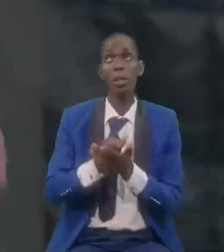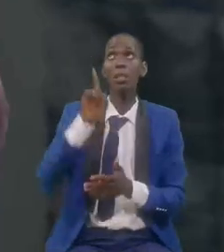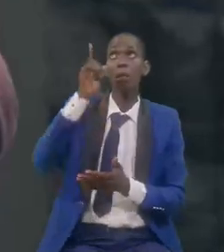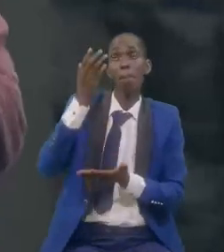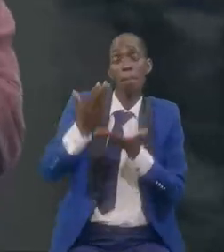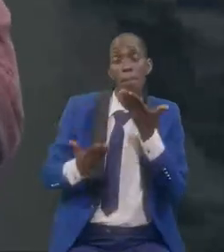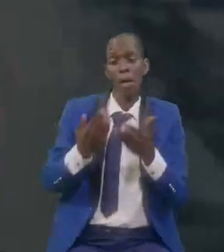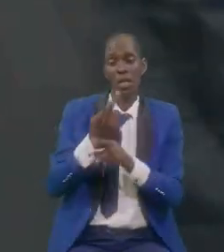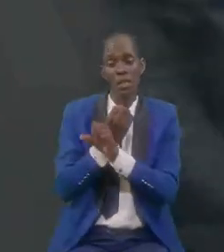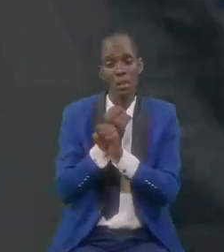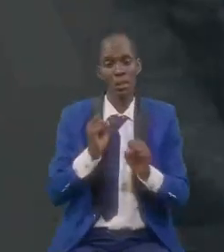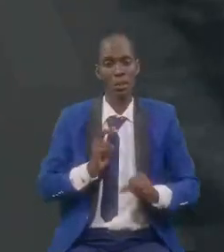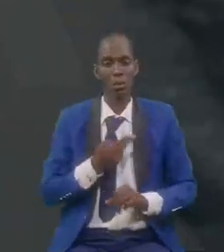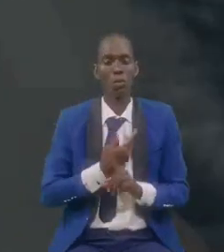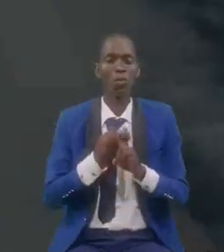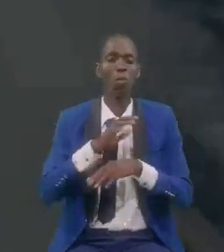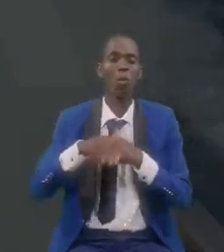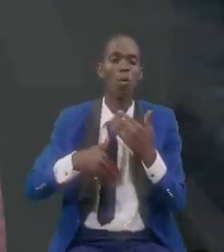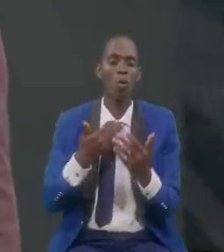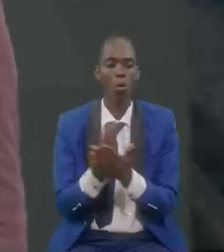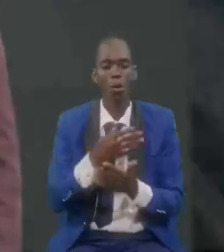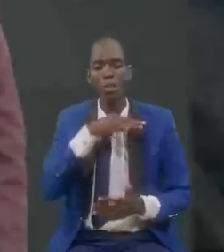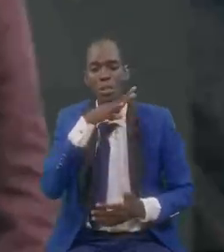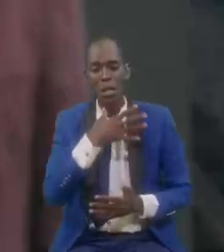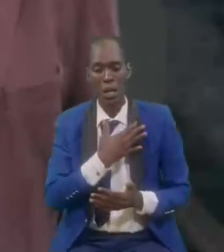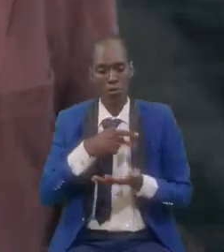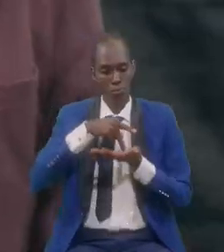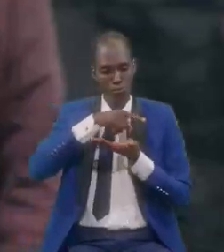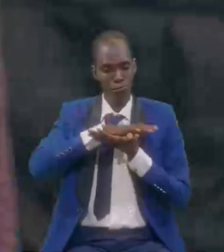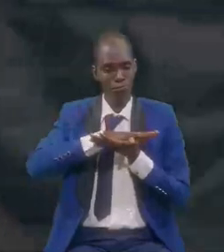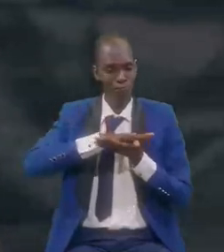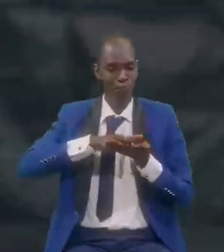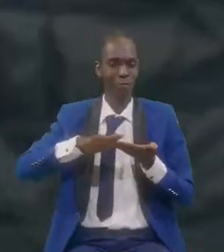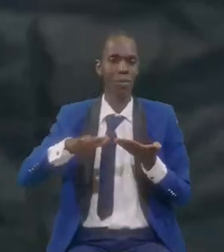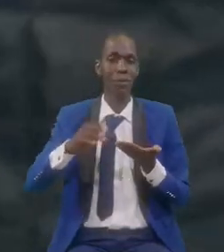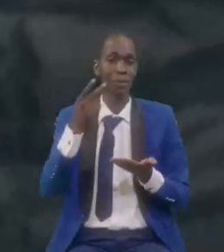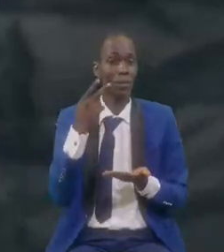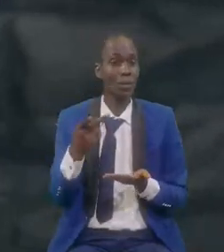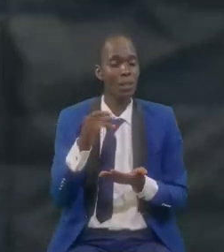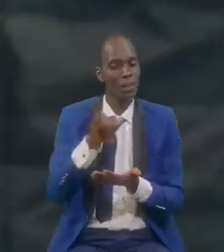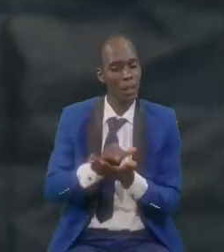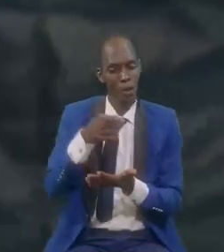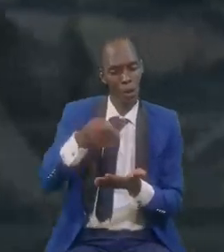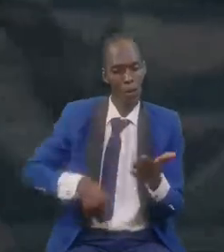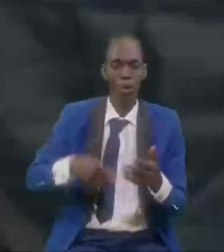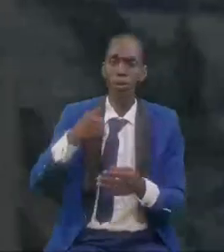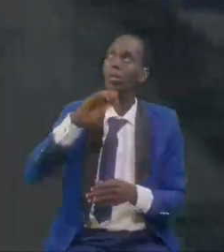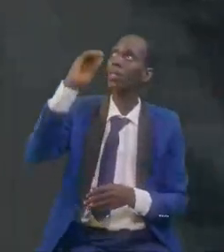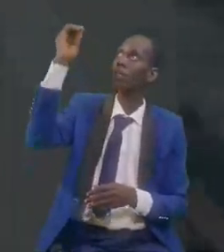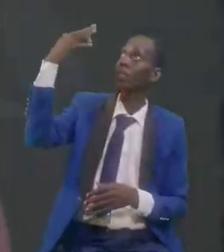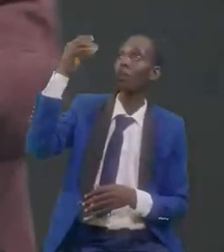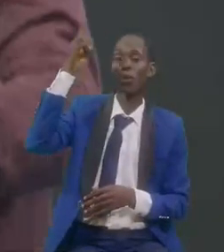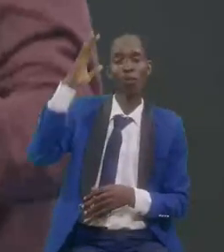afin de nous racheter de toute iniquité et de se faire un peuple. Vous voyez cela, c'est ce que la grâce de Dieu est venue